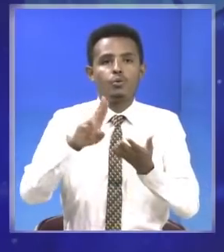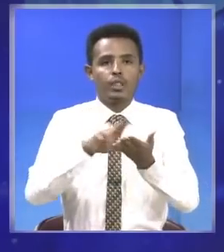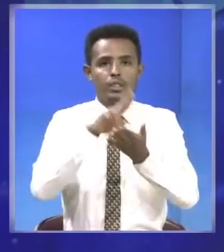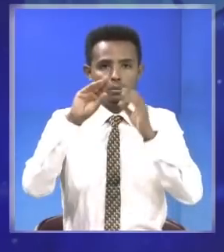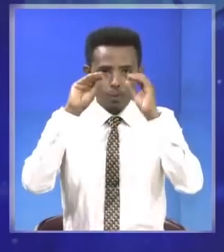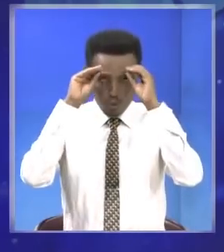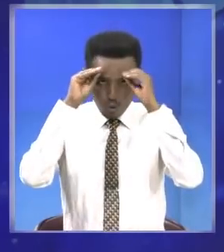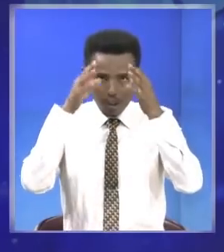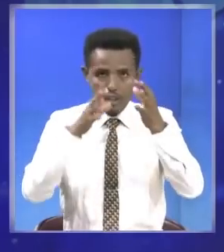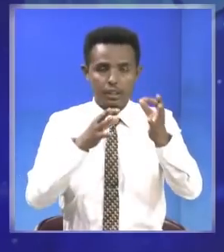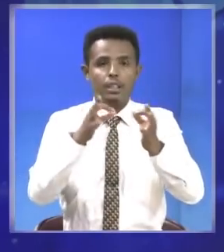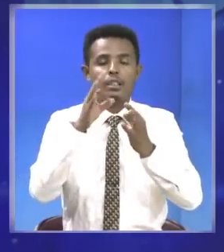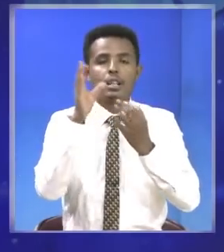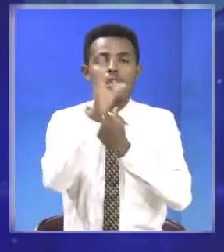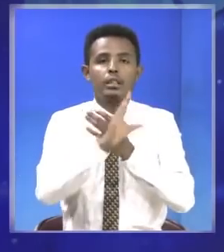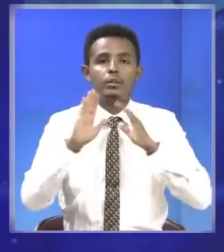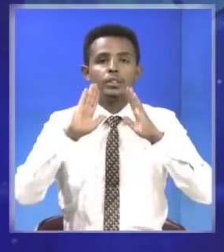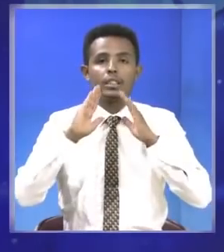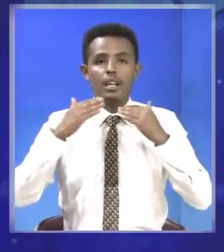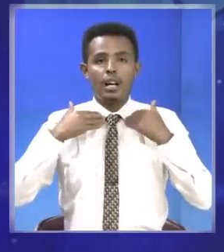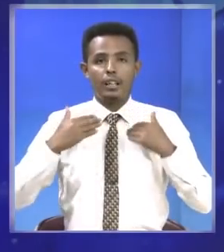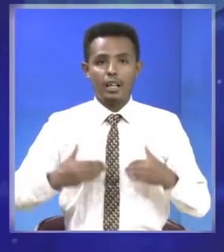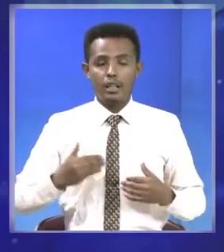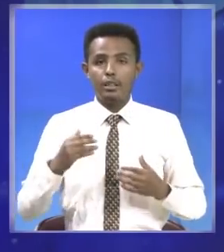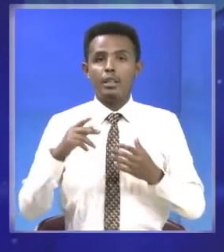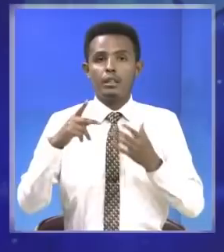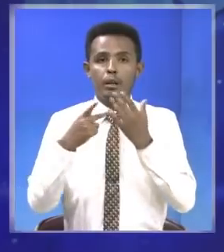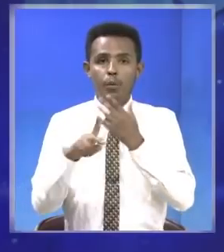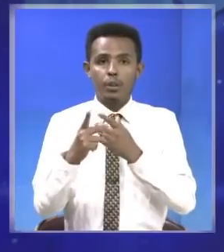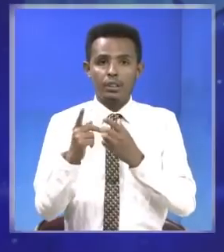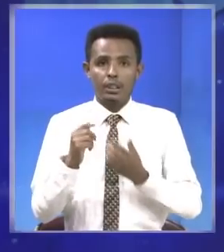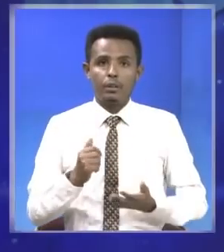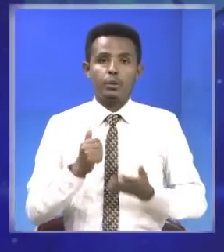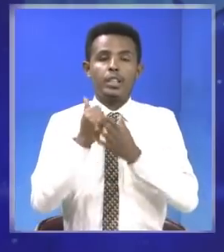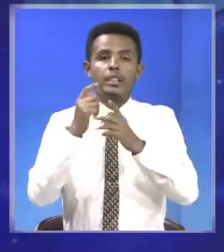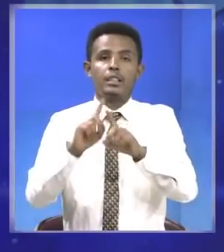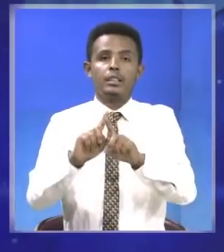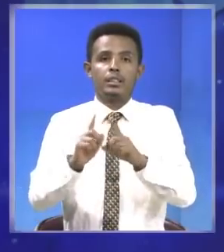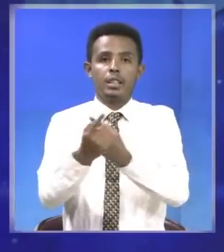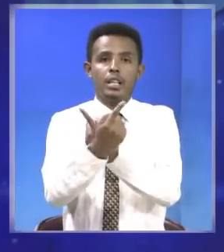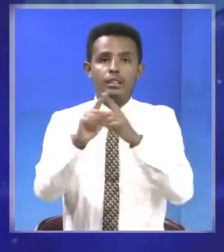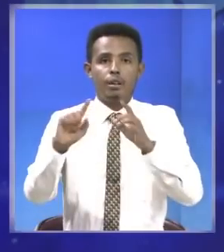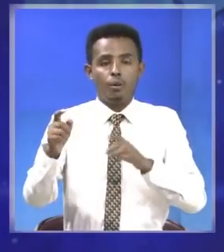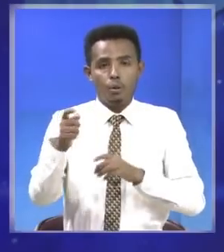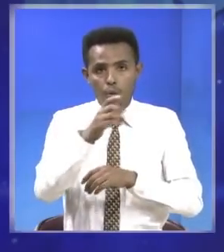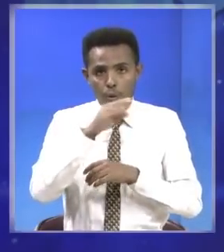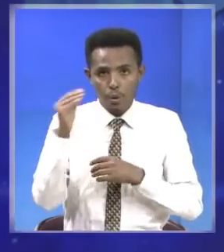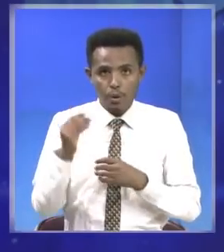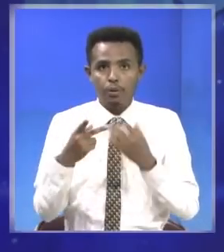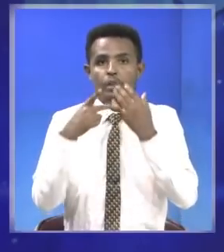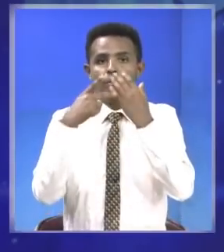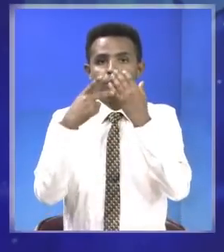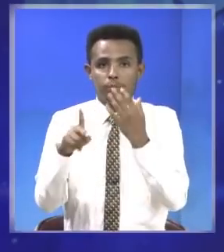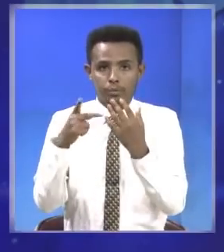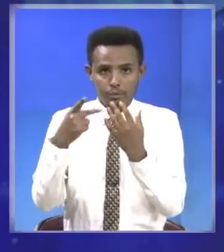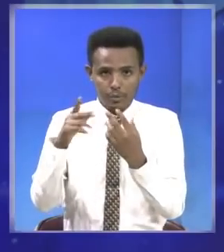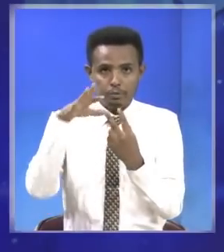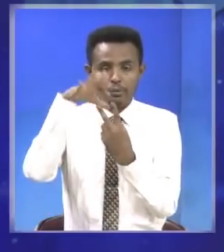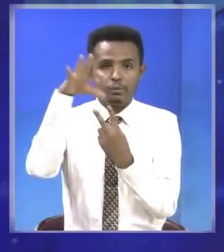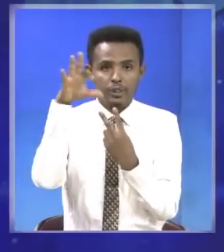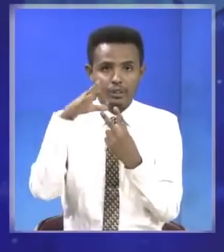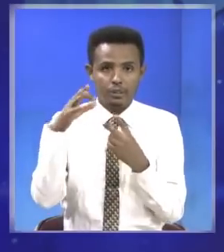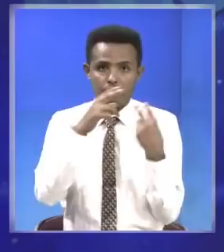ተናገሩ። የሀገሪቱ የጸጥታ አካል ከፖለቲካ ወገንተኝነት ነጻ ሆኖ የምርጫውን ሰላማዊነት የማስከበር ኃላፊነቱን እንዲወጣም ምሁራን